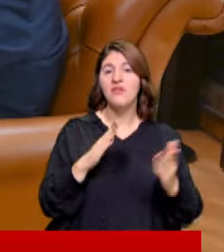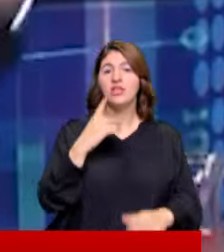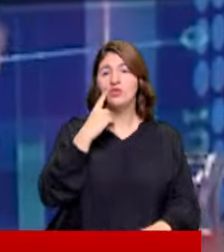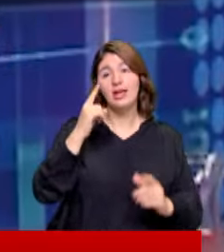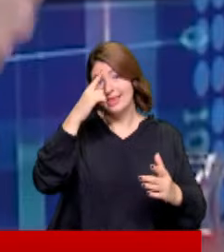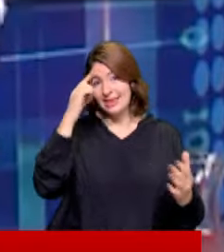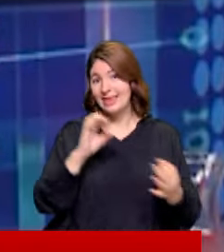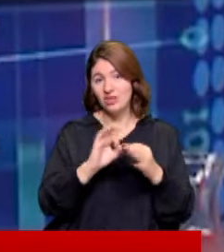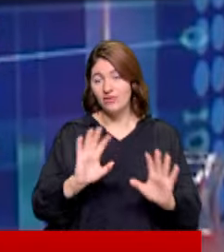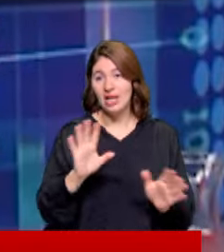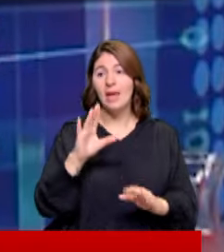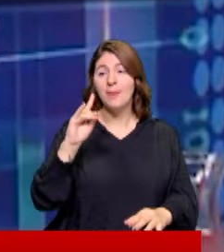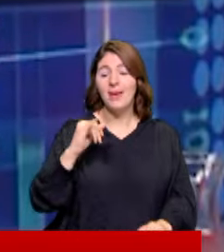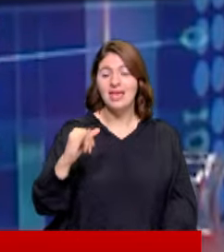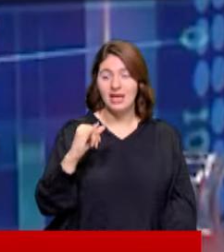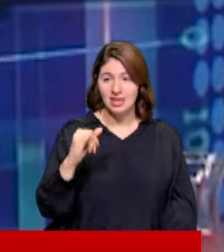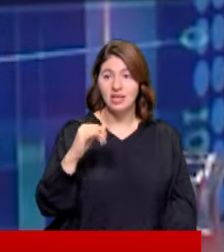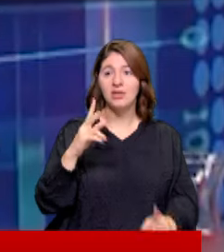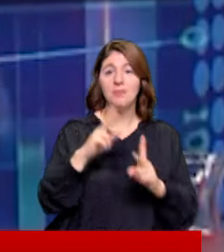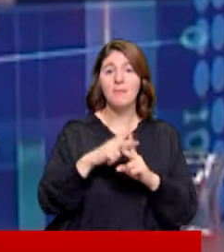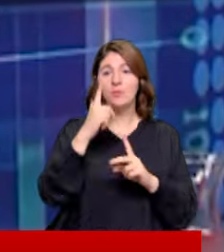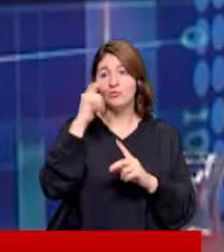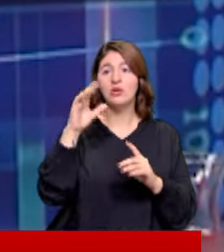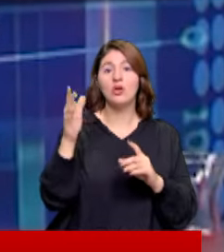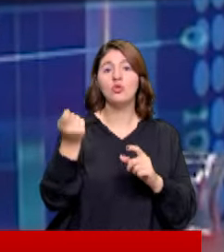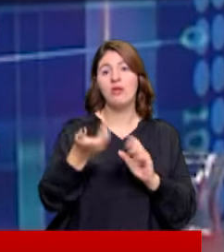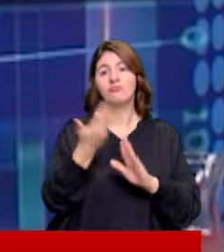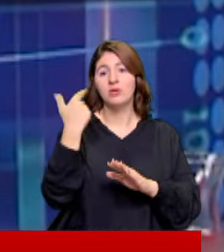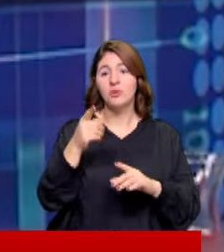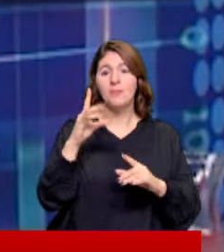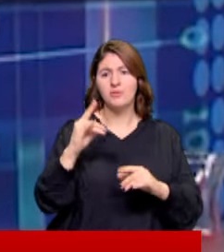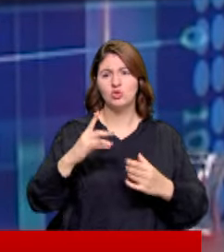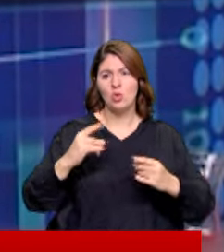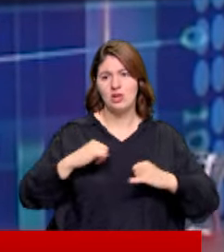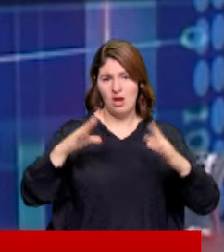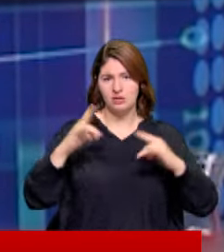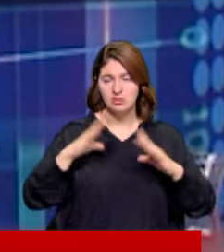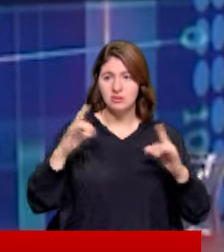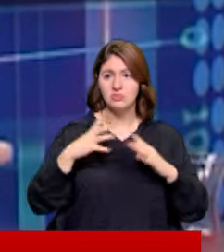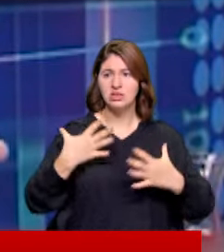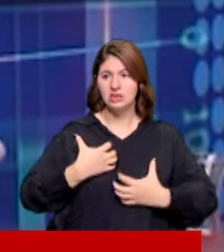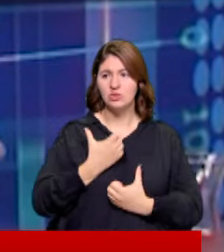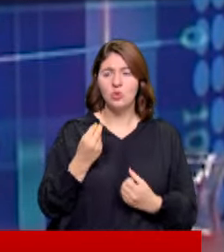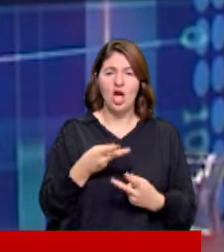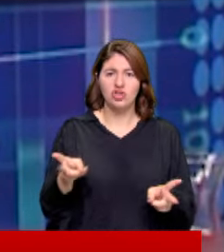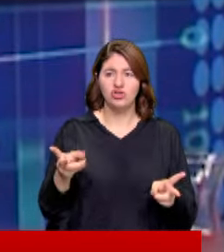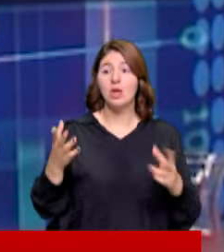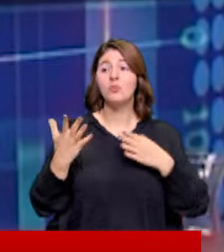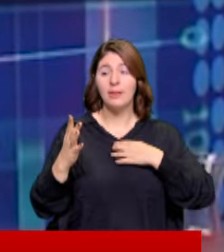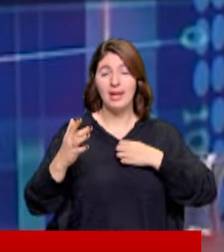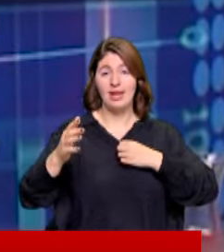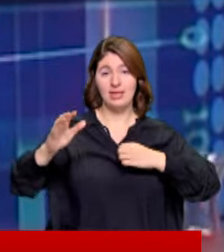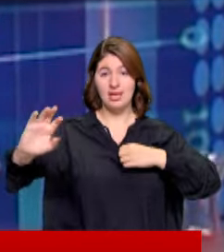tesadüf değil. MHP'ye yakın emniyet müdürleri görevden alındı. Bu MHP'yi çok rahatsız etmiştir. Bir gerilim olduğu açık.